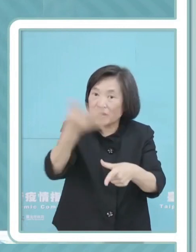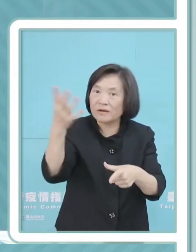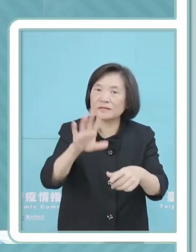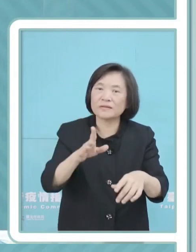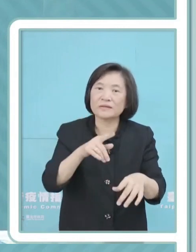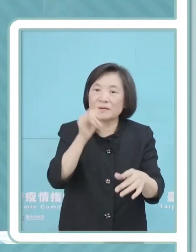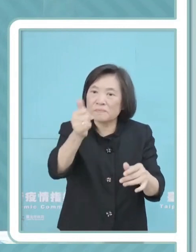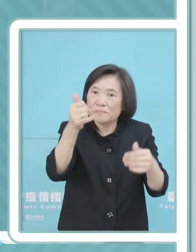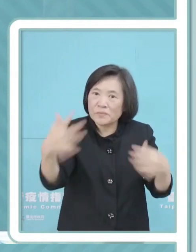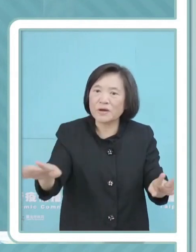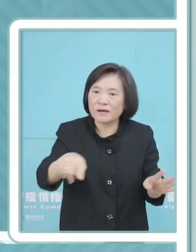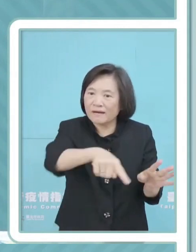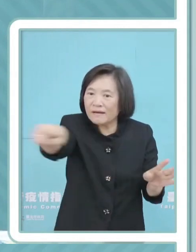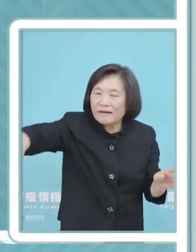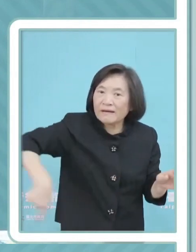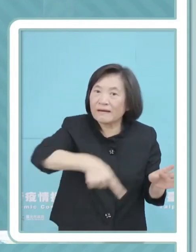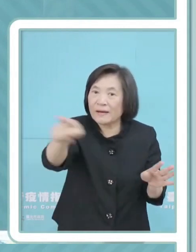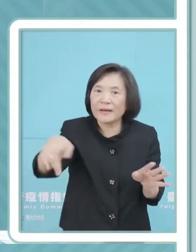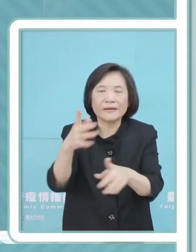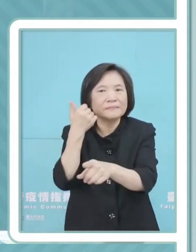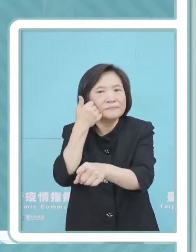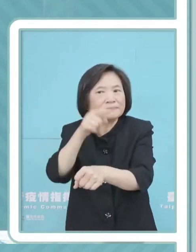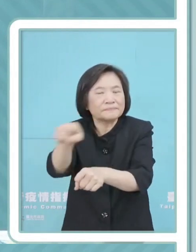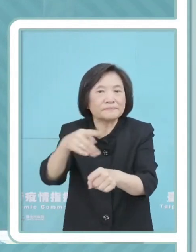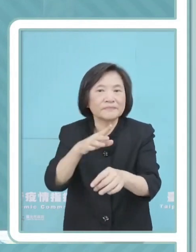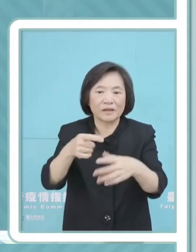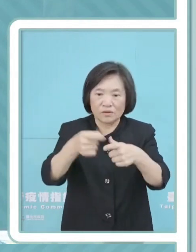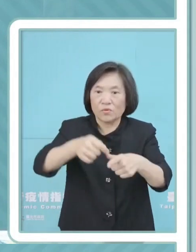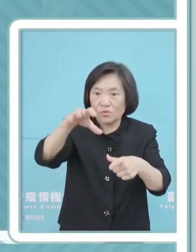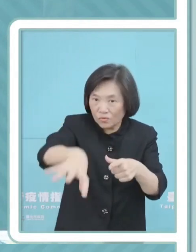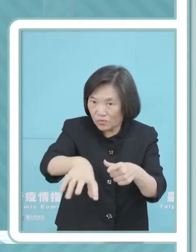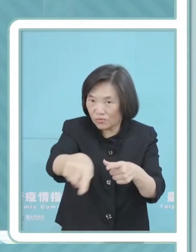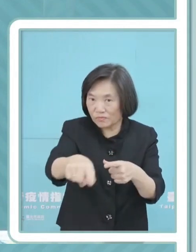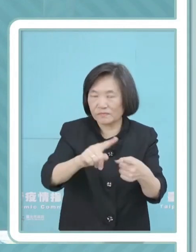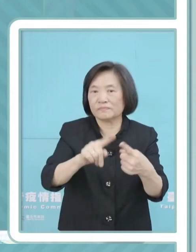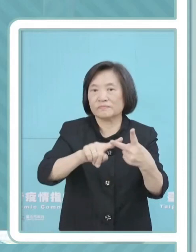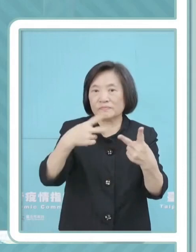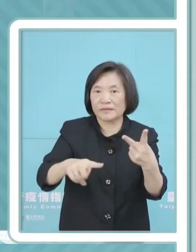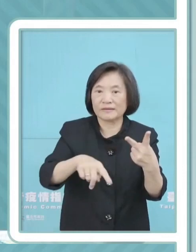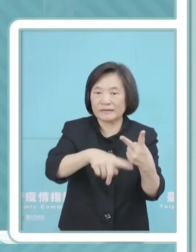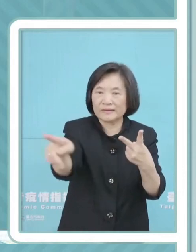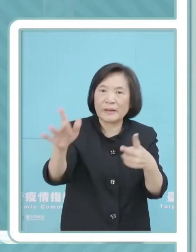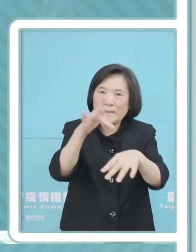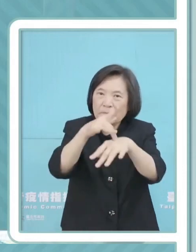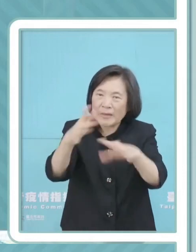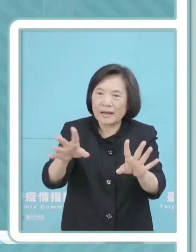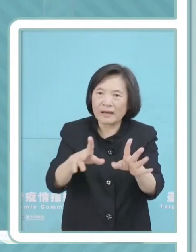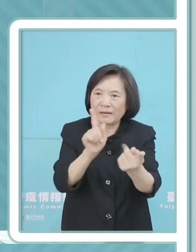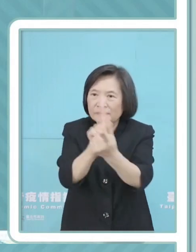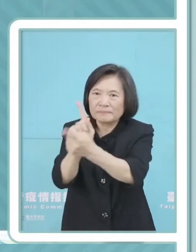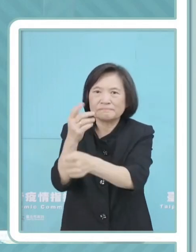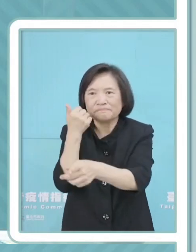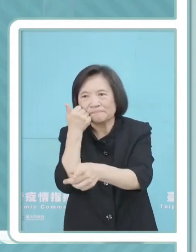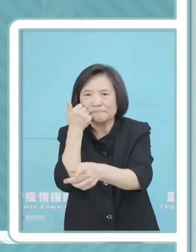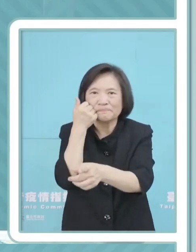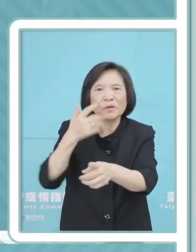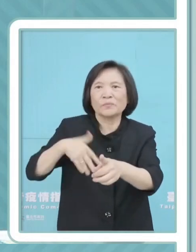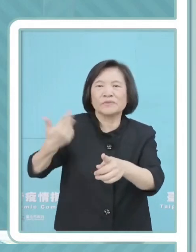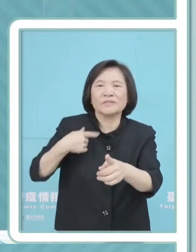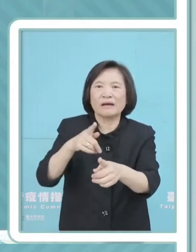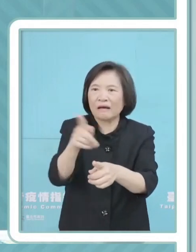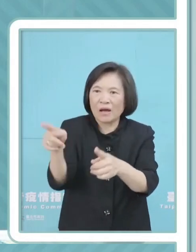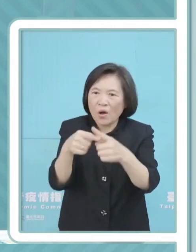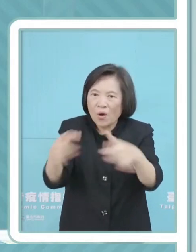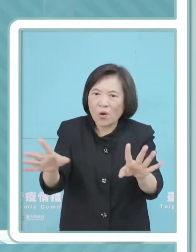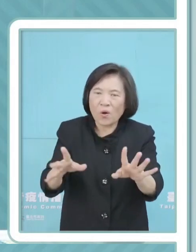规范就是非常的清楚。第一个，公共的场域；第二个，它会接触到不特定的多数人，那